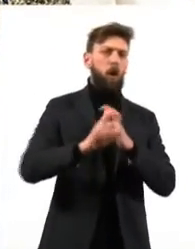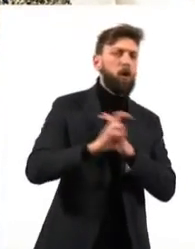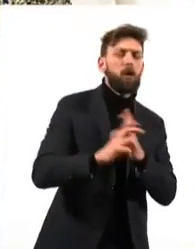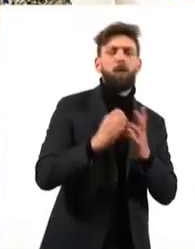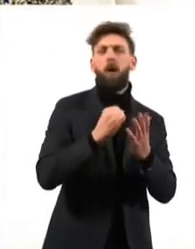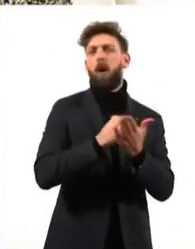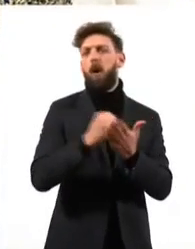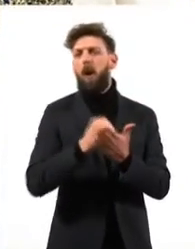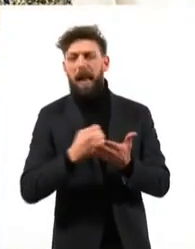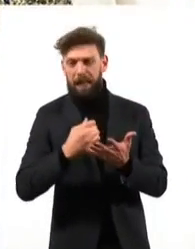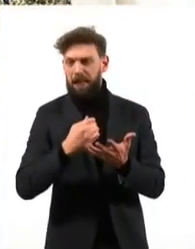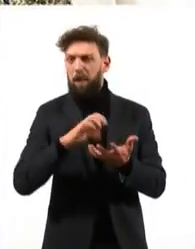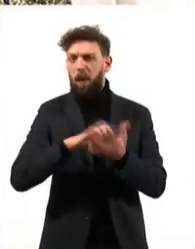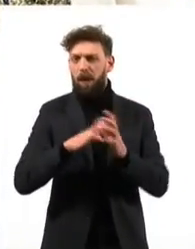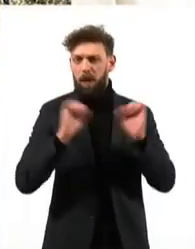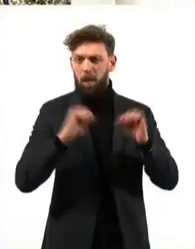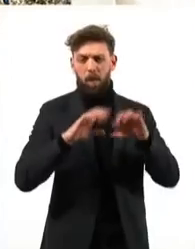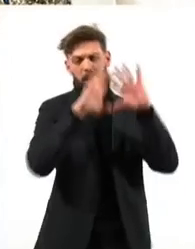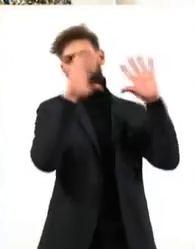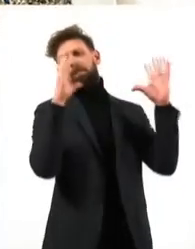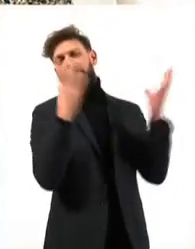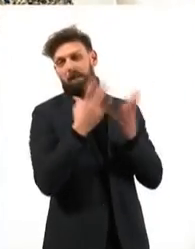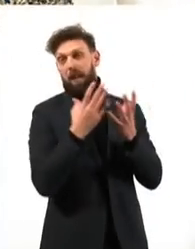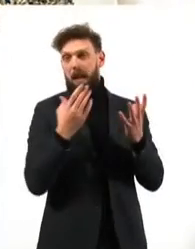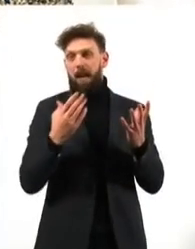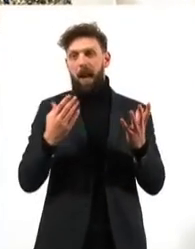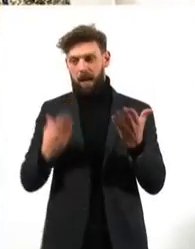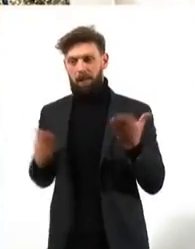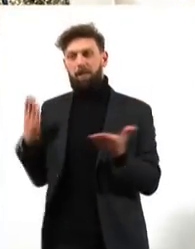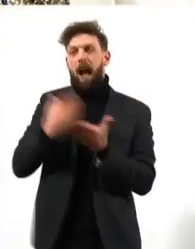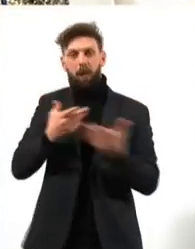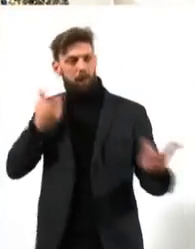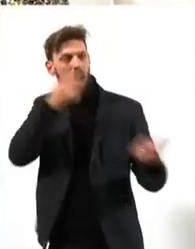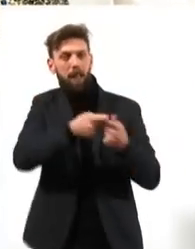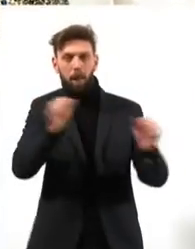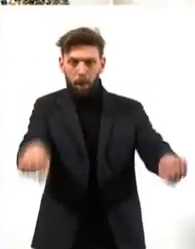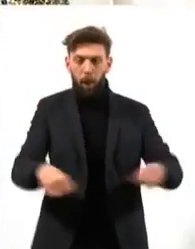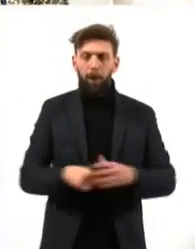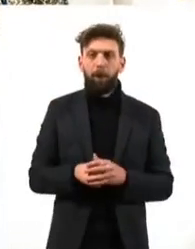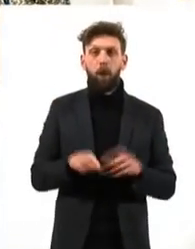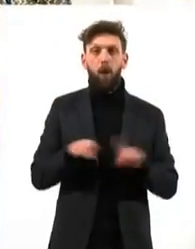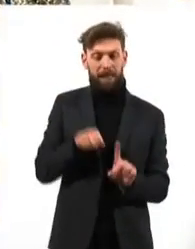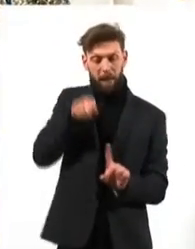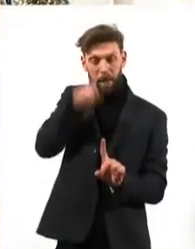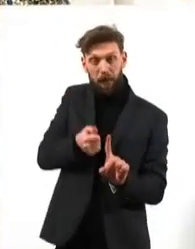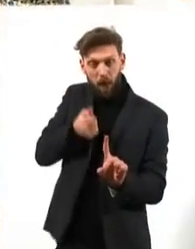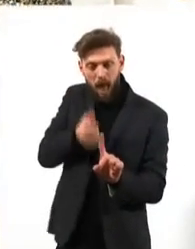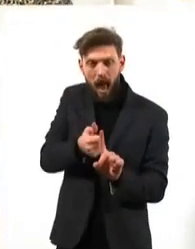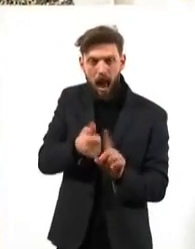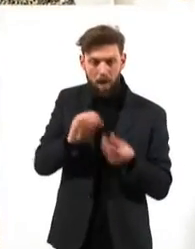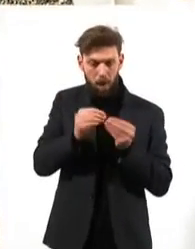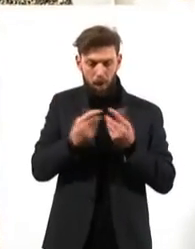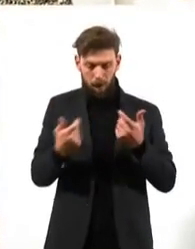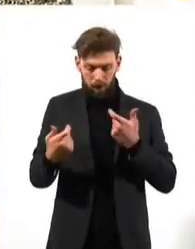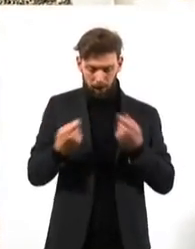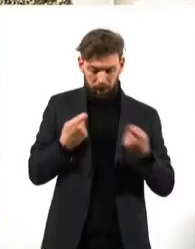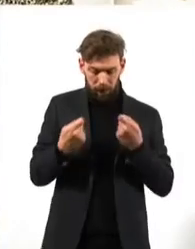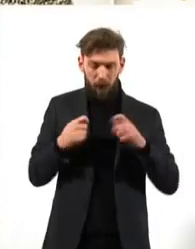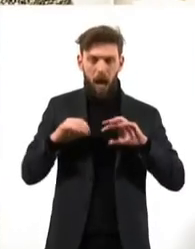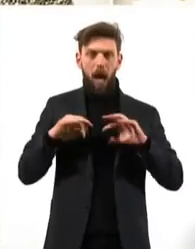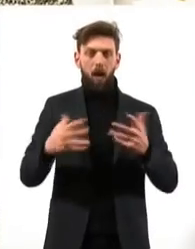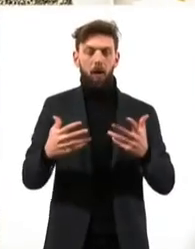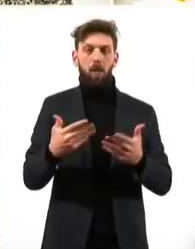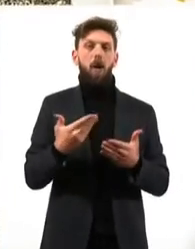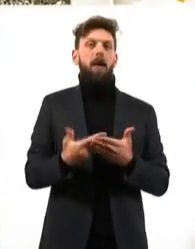examens qui peuvent être compliqués, il y a des actions qui vont être très spécifiques. Et puis il y a la façon dont l'individu gère ces problèmes. C'est ce qu'on appelle développer